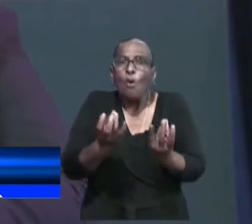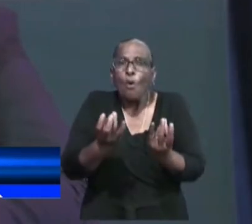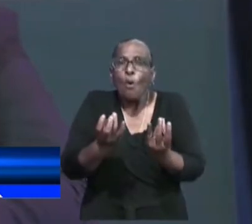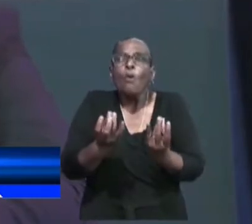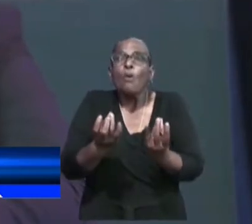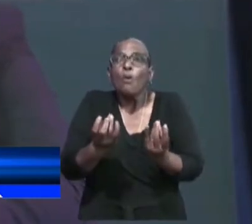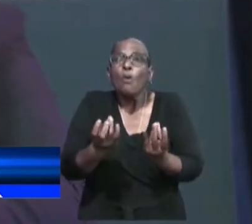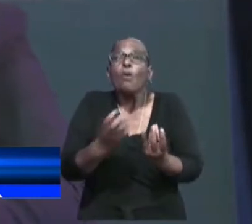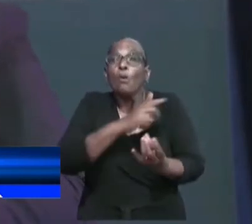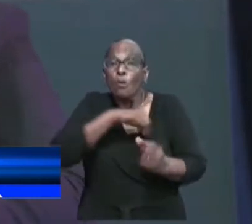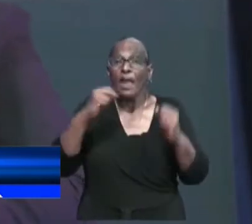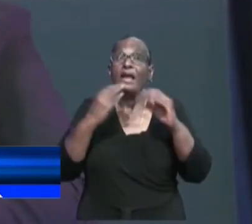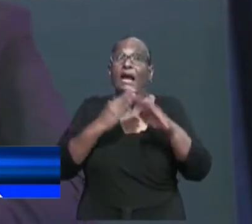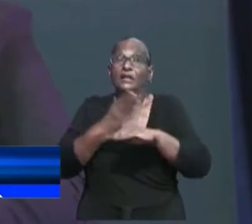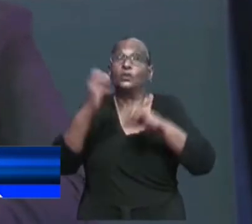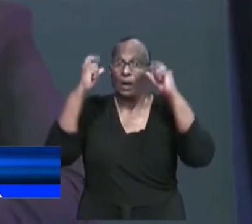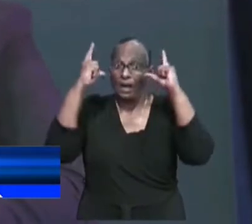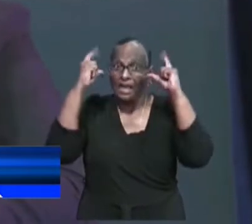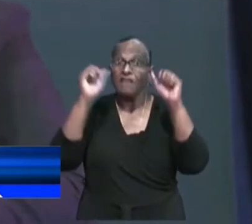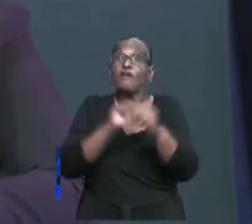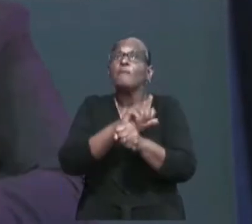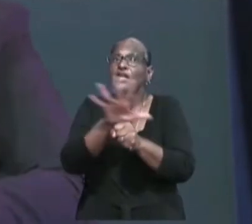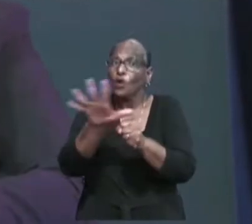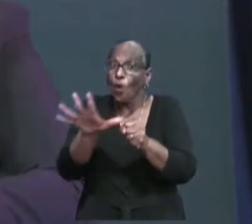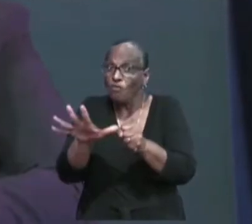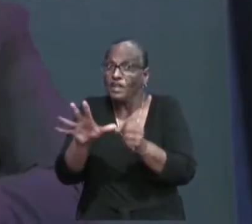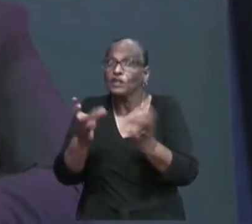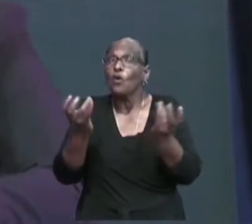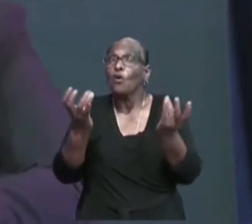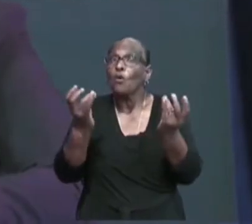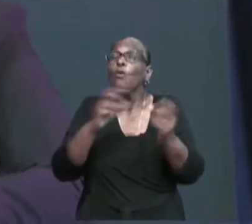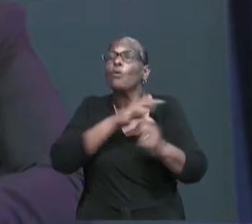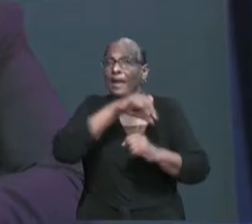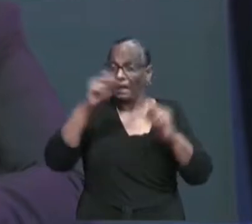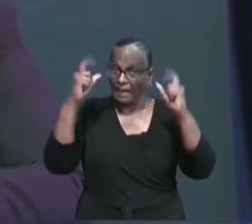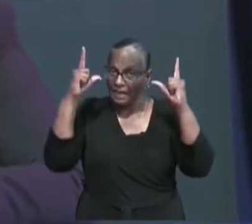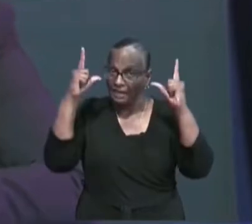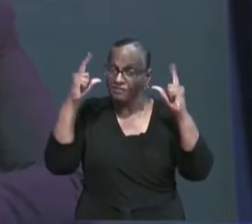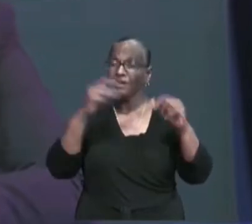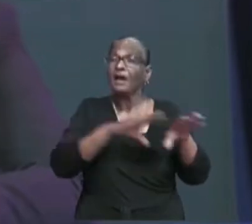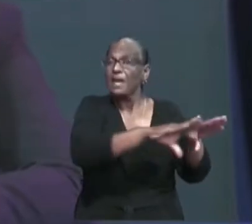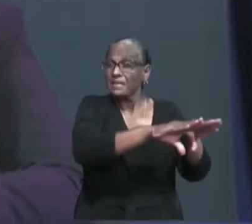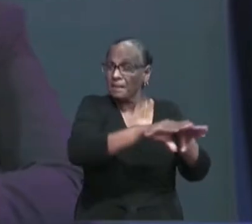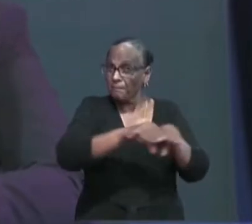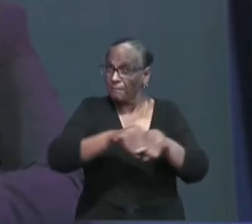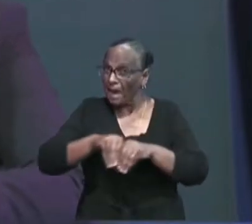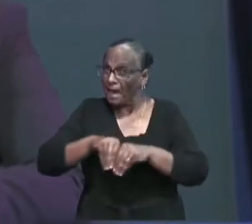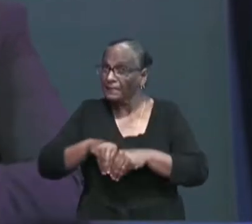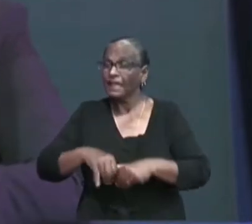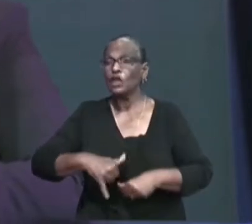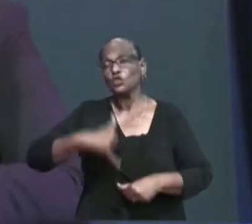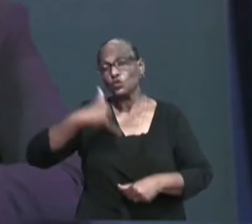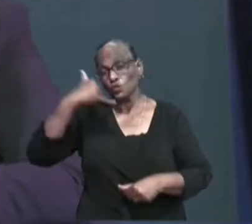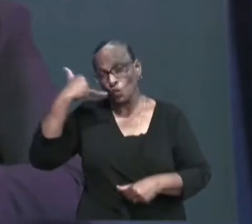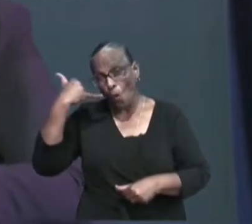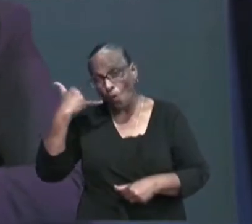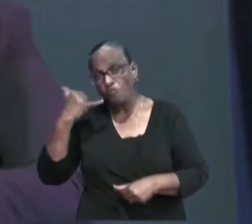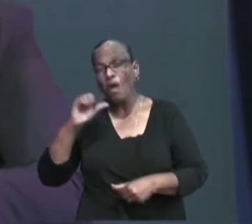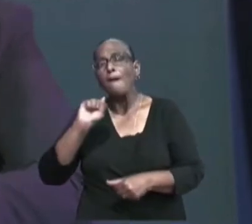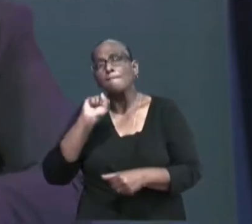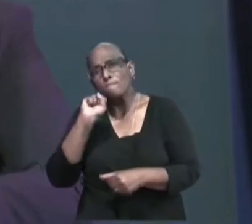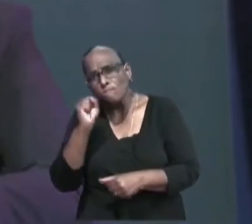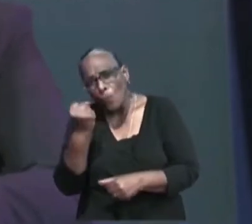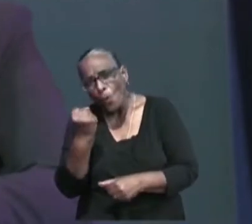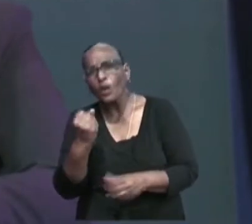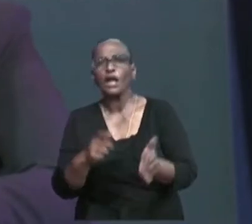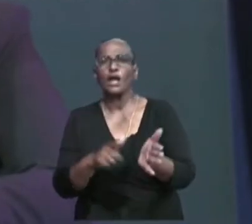leven. Hoe we dat gaan doen. En we hebben geprobeerd met de maatregelen zoveel als mogelijk dit te houden waar we